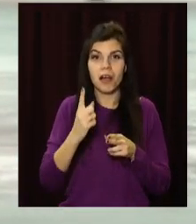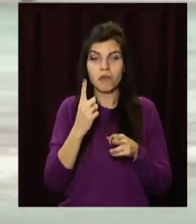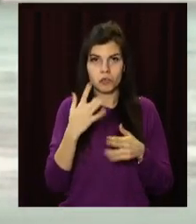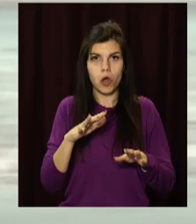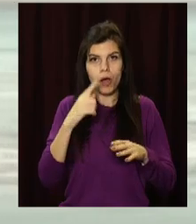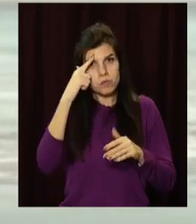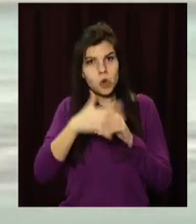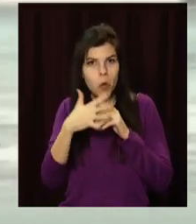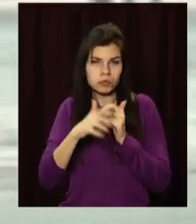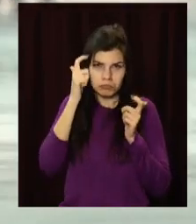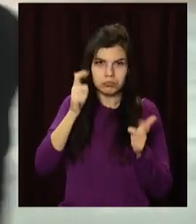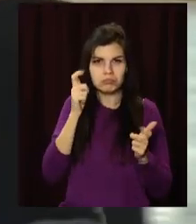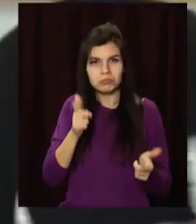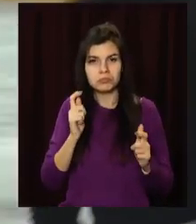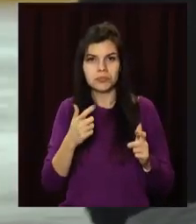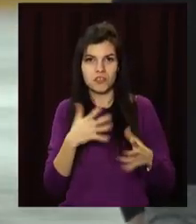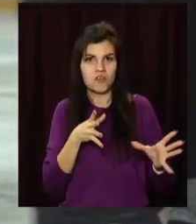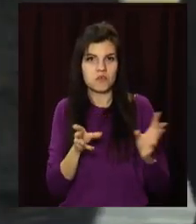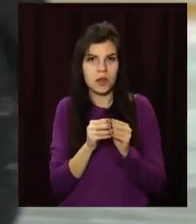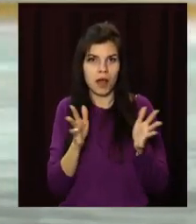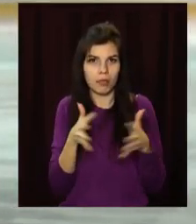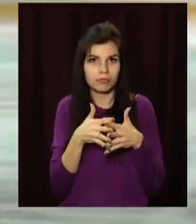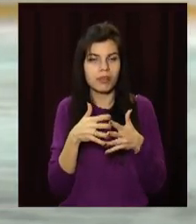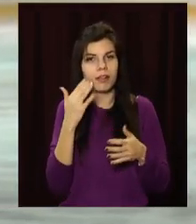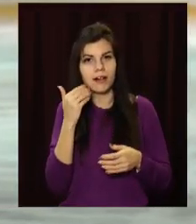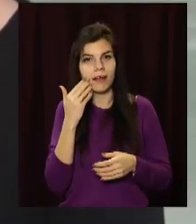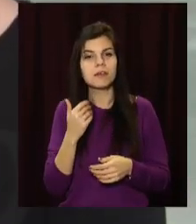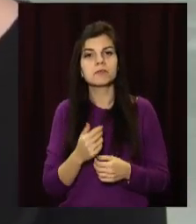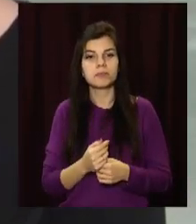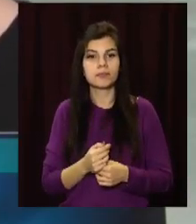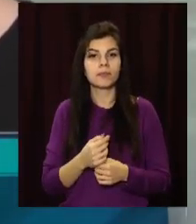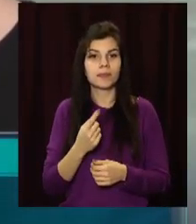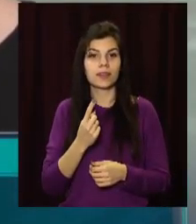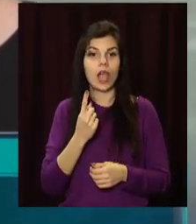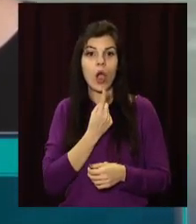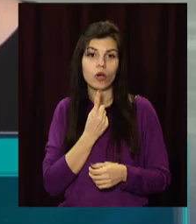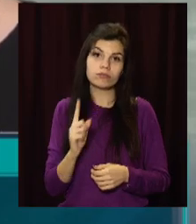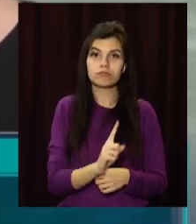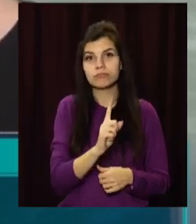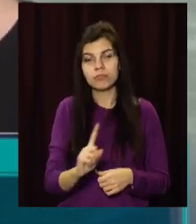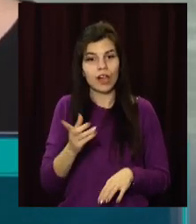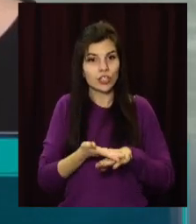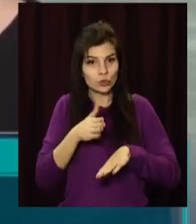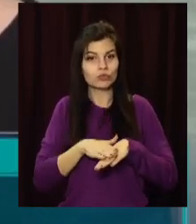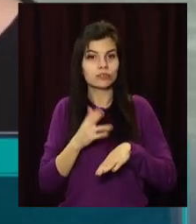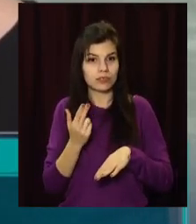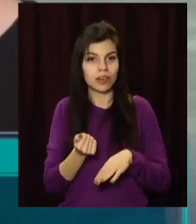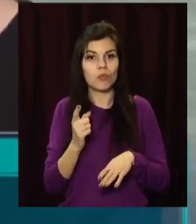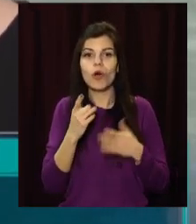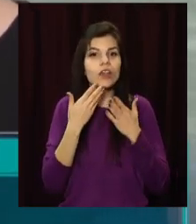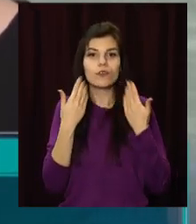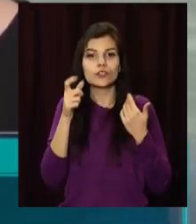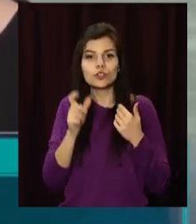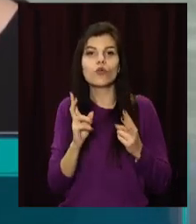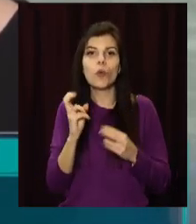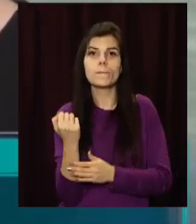ковзанах з 3 років. Спершу спробувала себе в одиночному катанні, потім стала в пару. З минулого літа в неї новий партнер. Із Артемом, зізнається